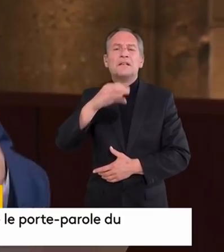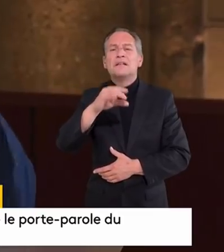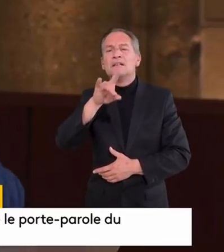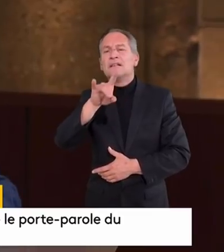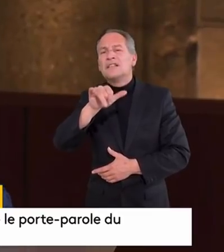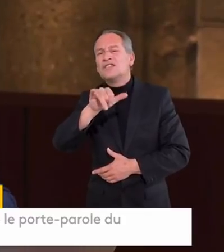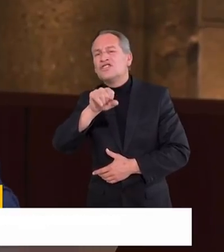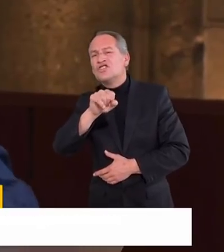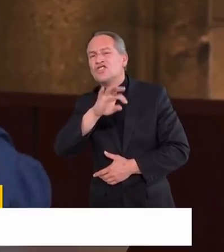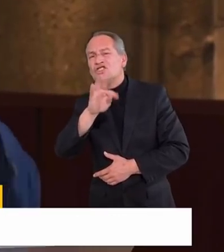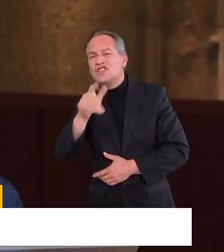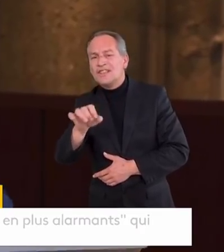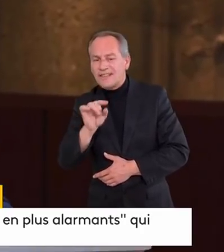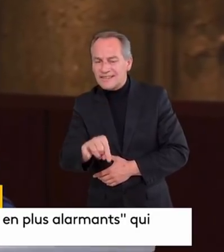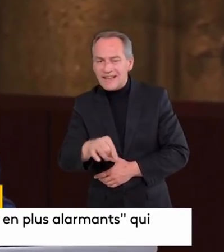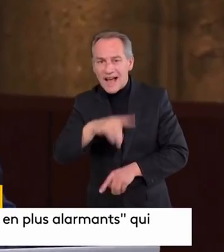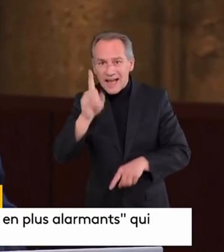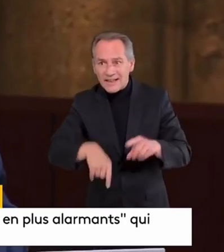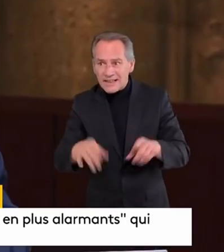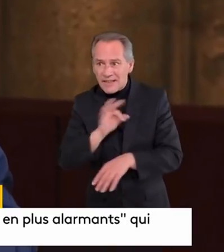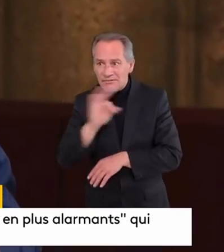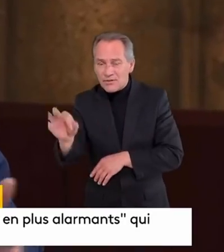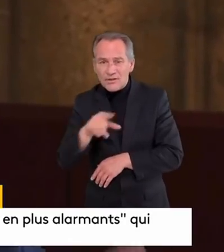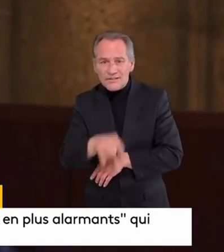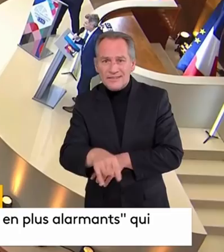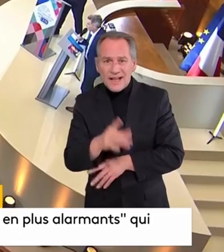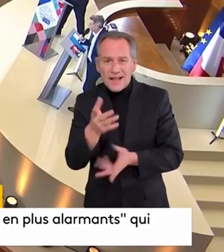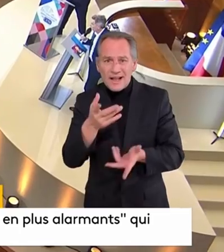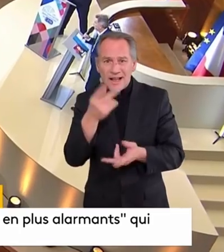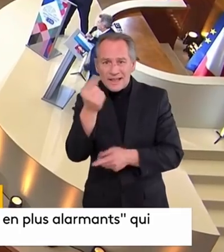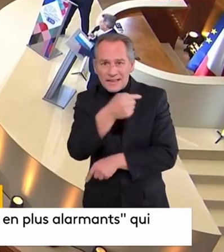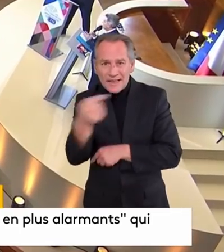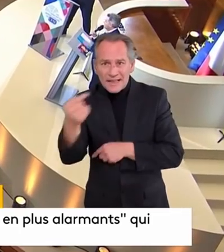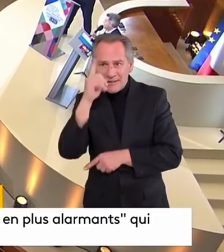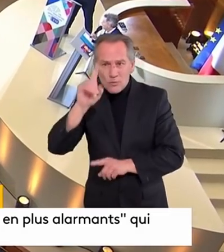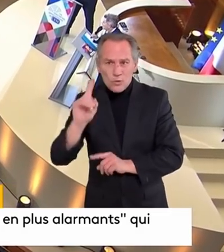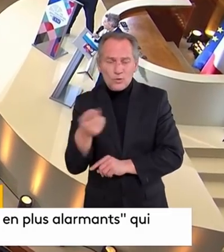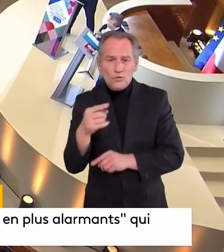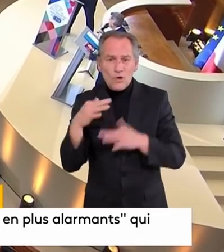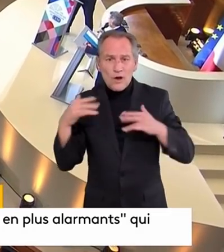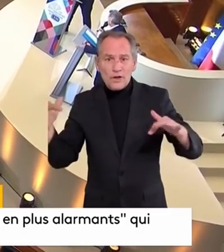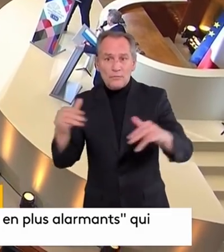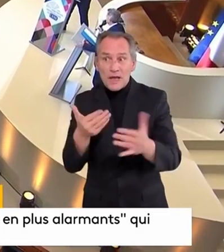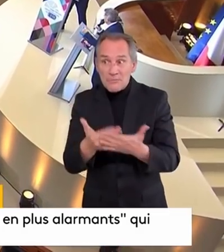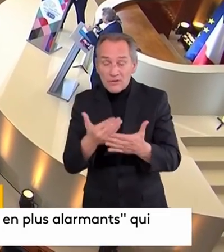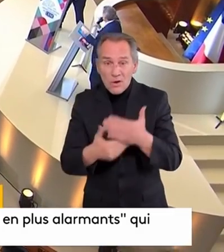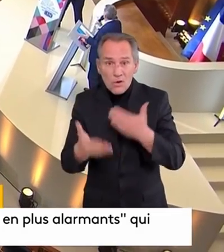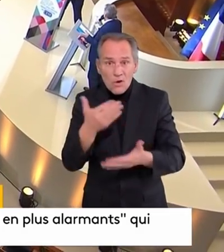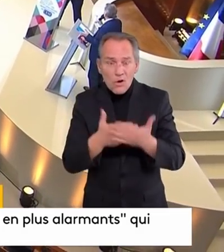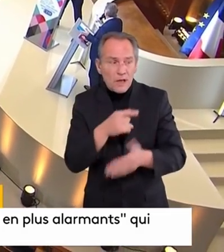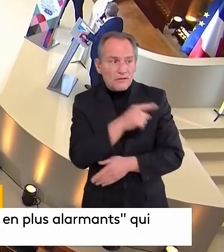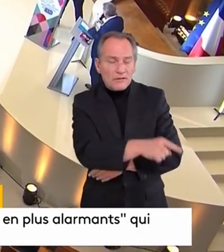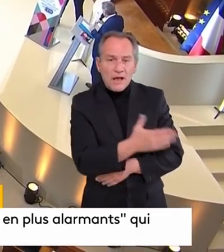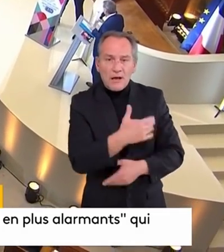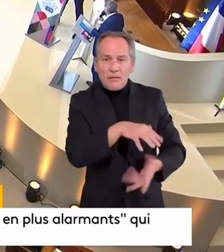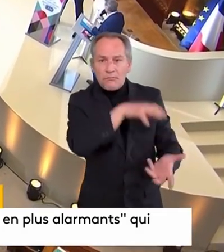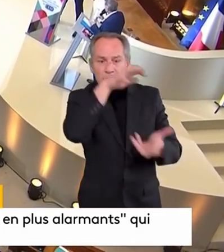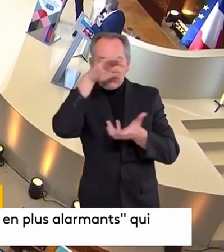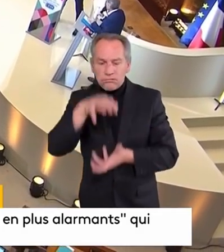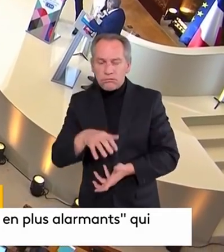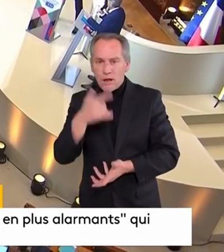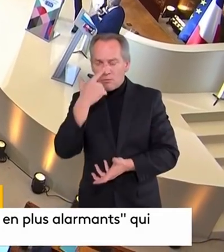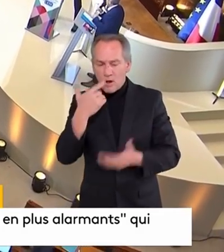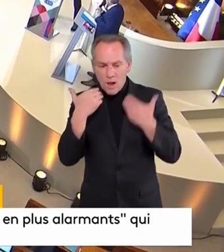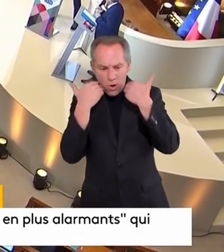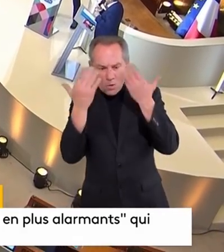parce que ça fracture la terre, c'est pas bon pour l'environnement, et là on va s'en bouffer des tonnes et des tonnes. C'est scandaleux, c'est scandaleux. Et